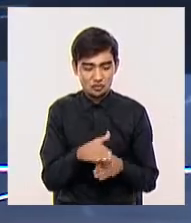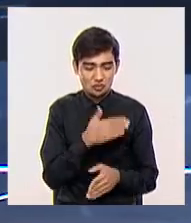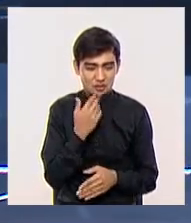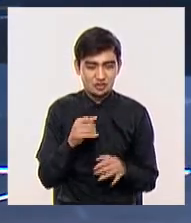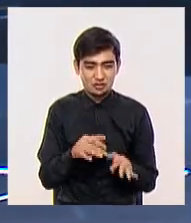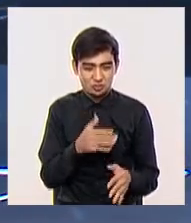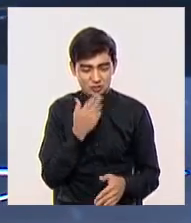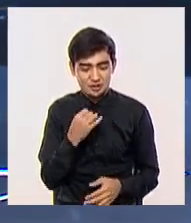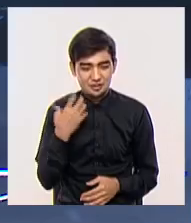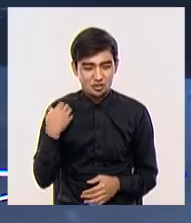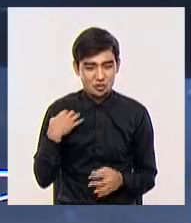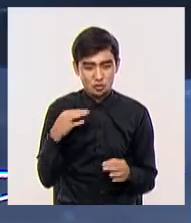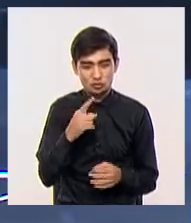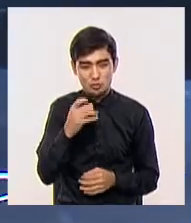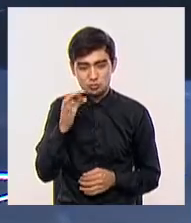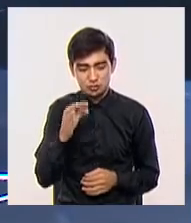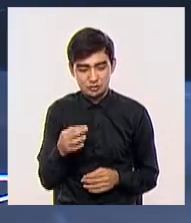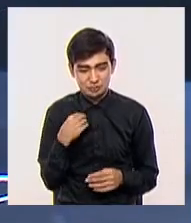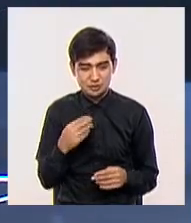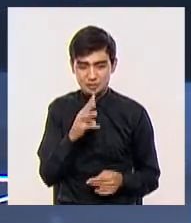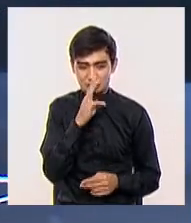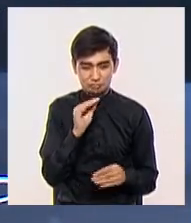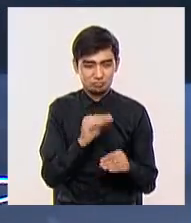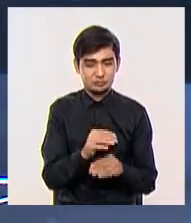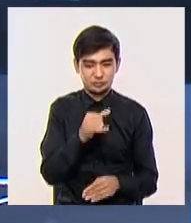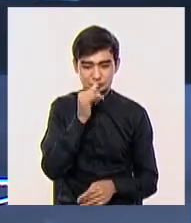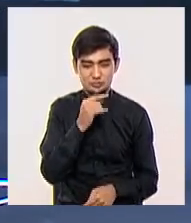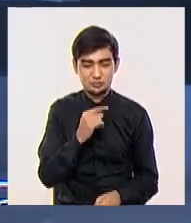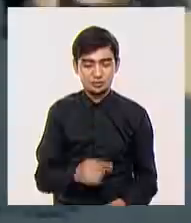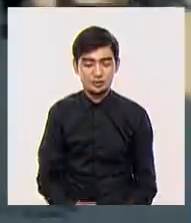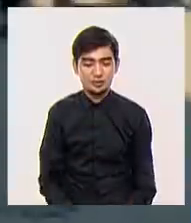басшылығы жұмысшылардың еңбекақысын 100%-ға көтере алмайтынын айтып отыр.